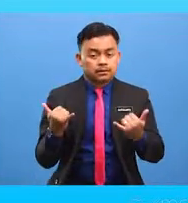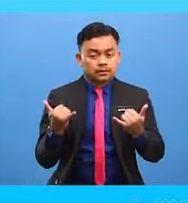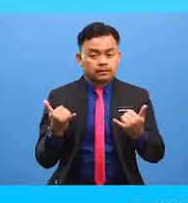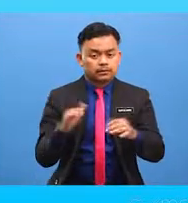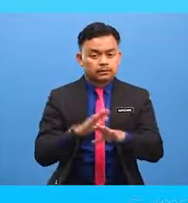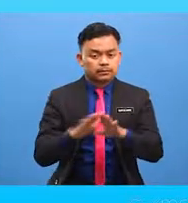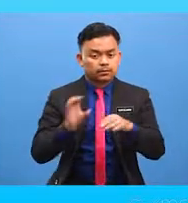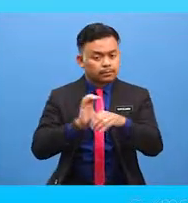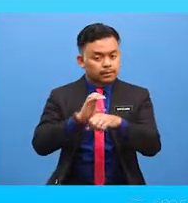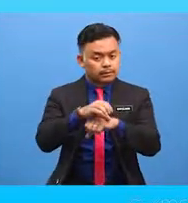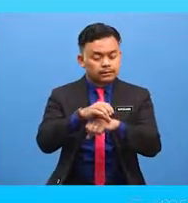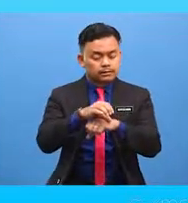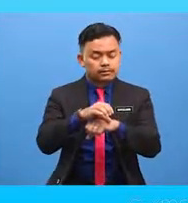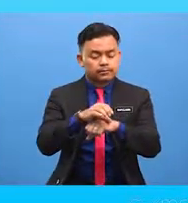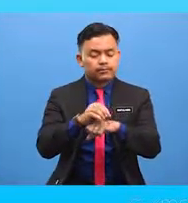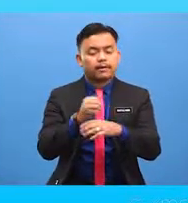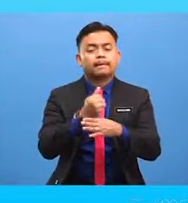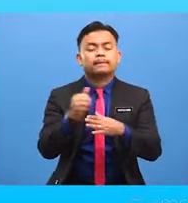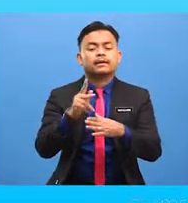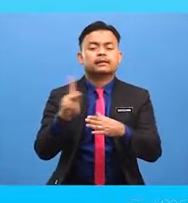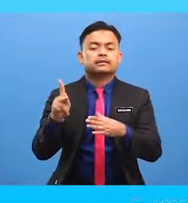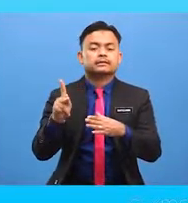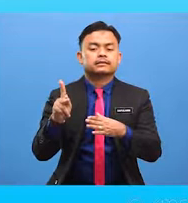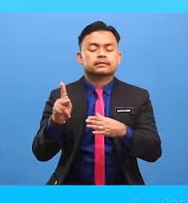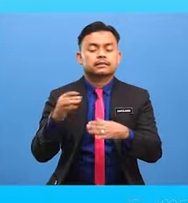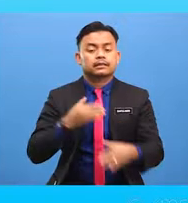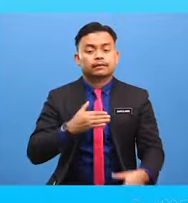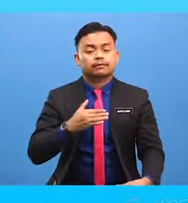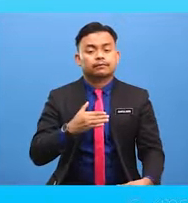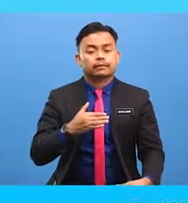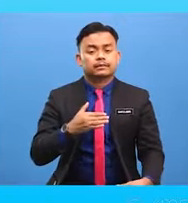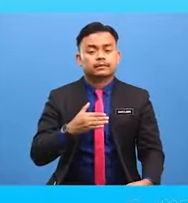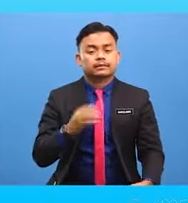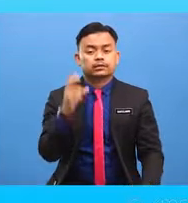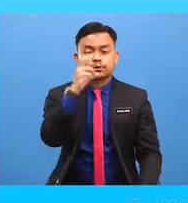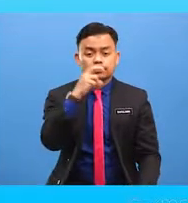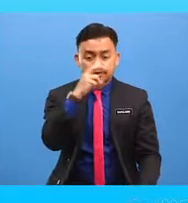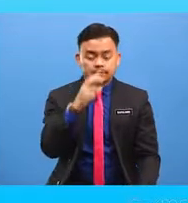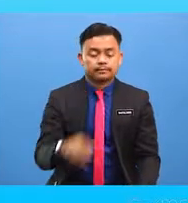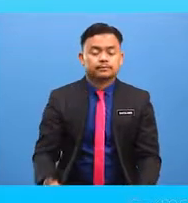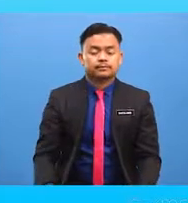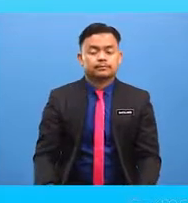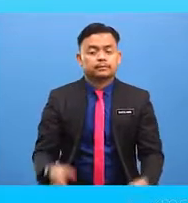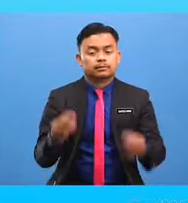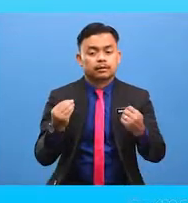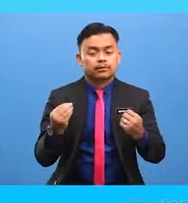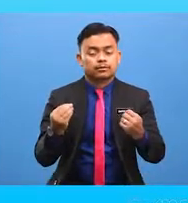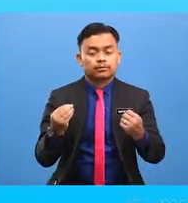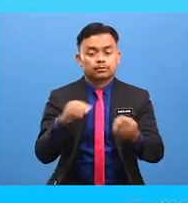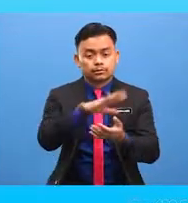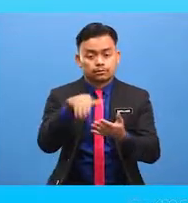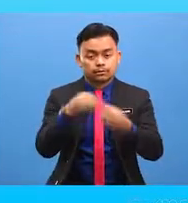tanpa paksaan dan biarkan kamu bernafas secara normal, cikgu mahu kamu bersedia untuk